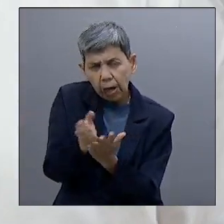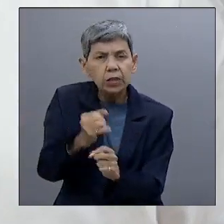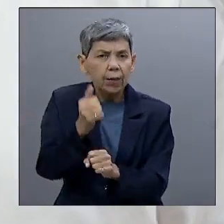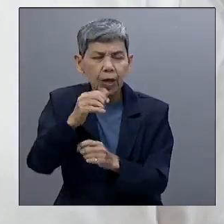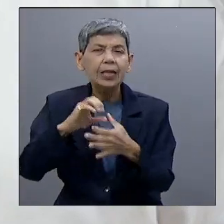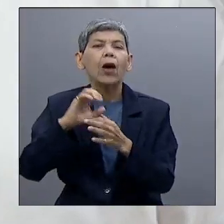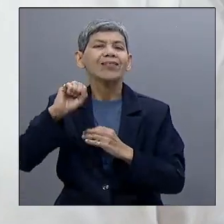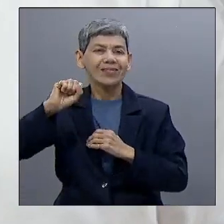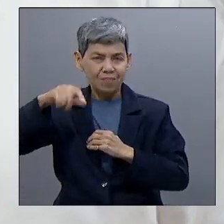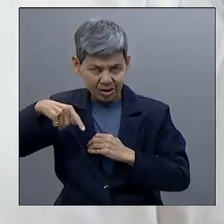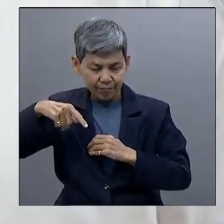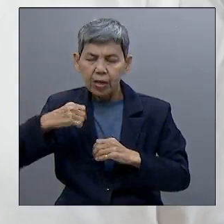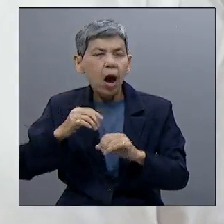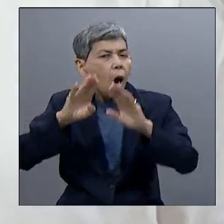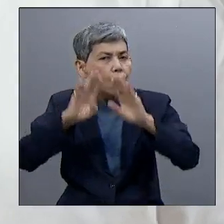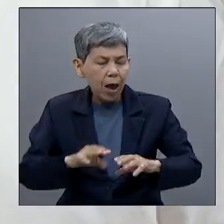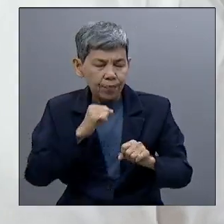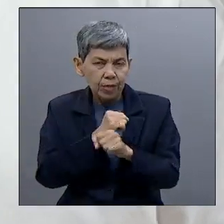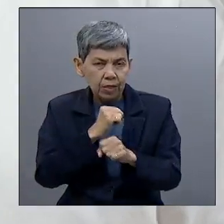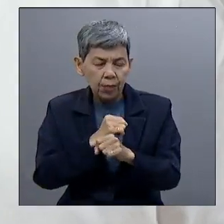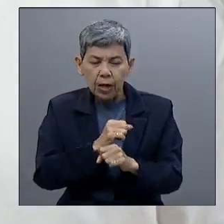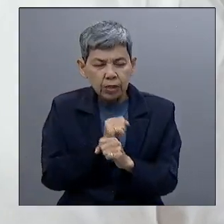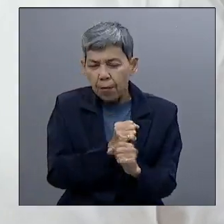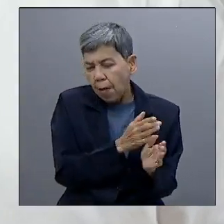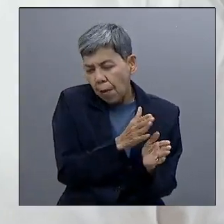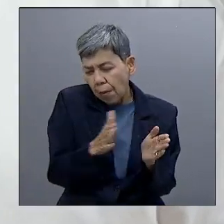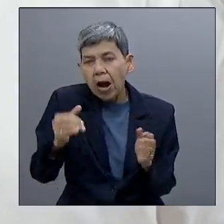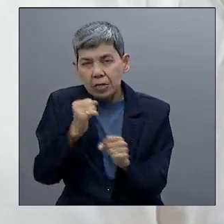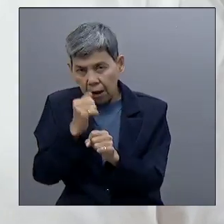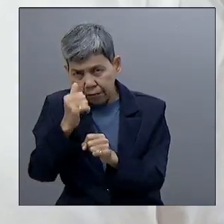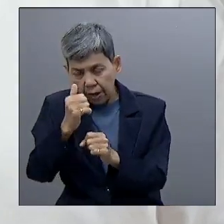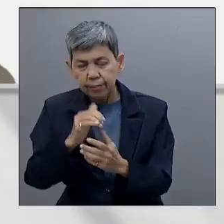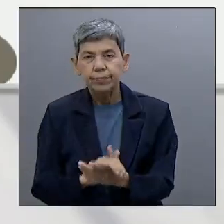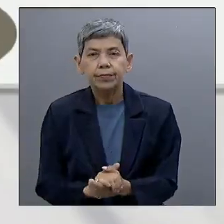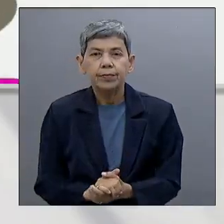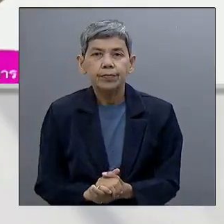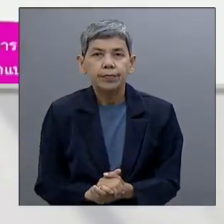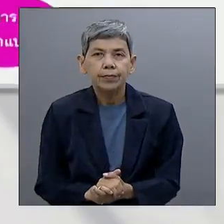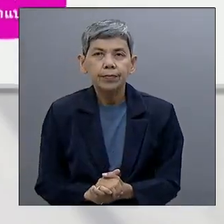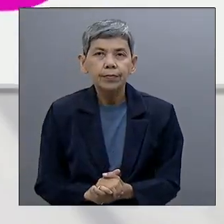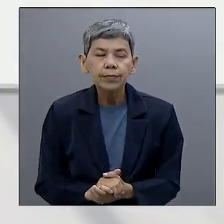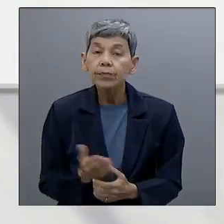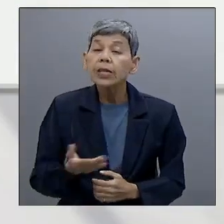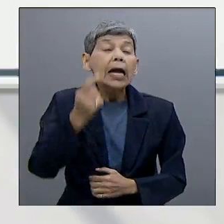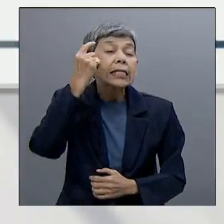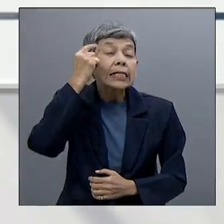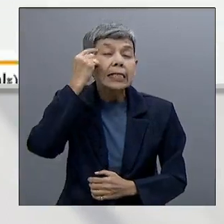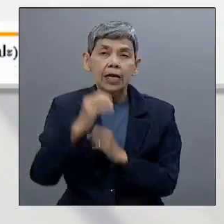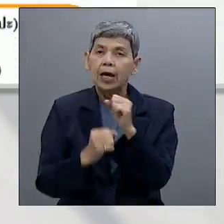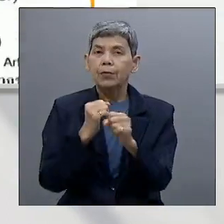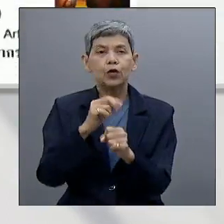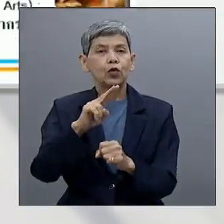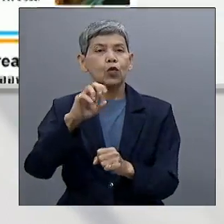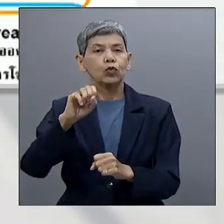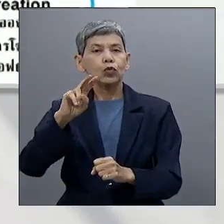วเวอร์ที่ได้ออกแบบครบวงจรที่แบบต้นน้ำกลางน้ำปลายน้ำ ชวนคุณผู้ชมคิดว่าในยุค